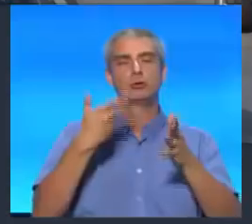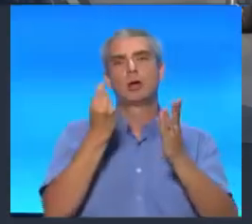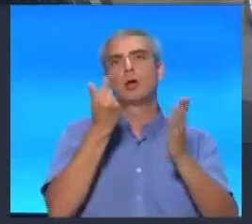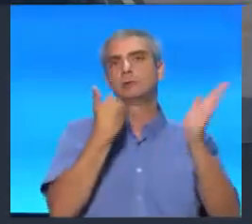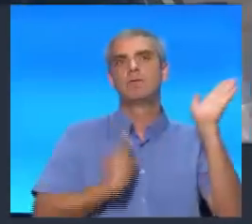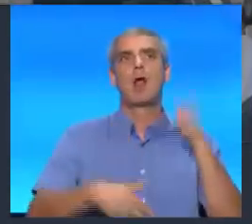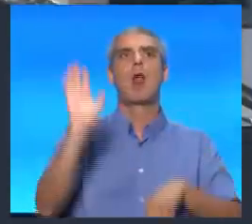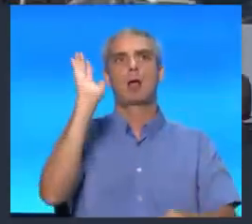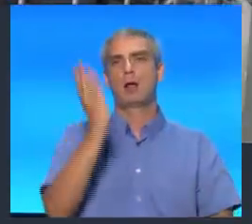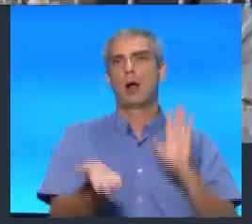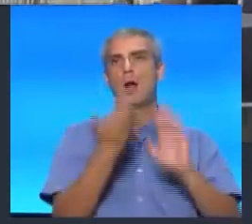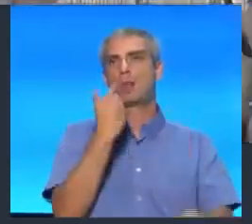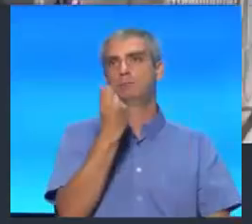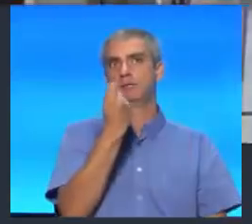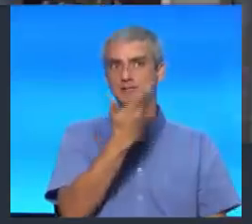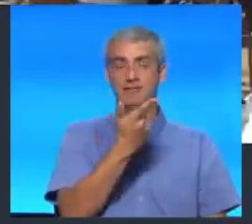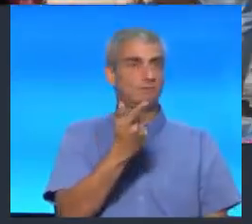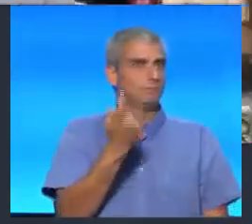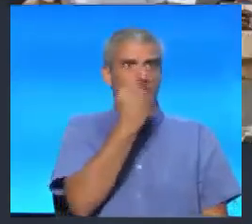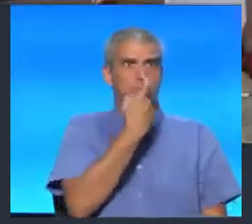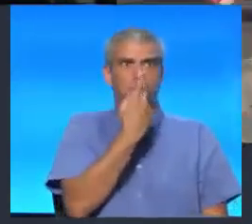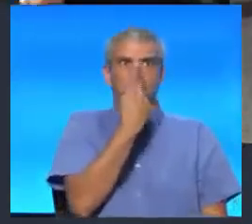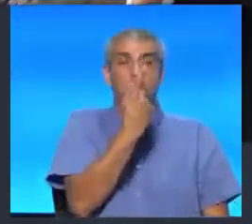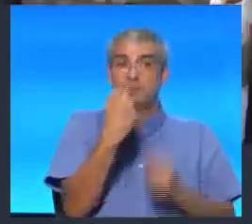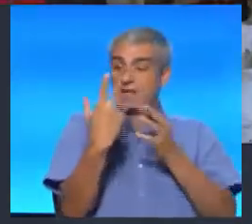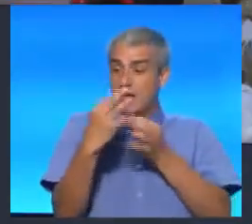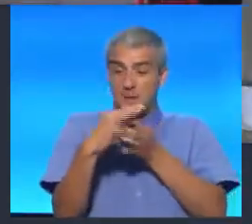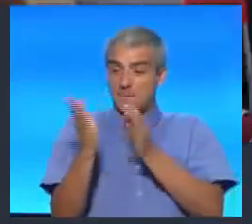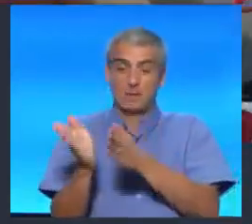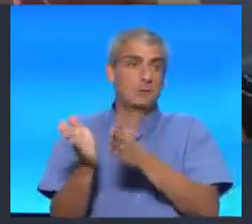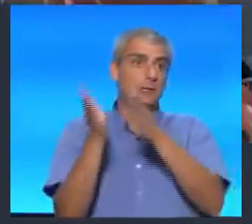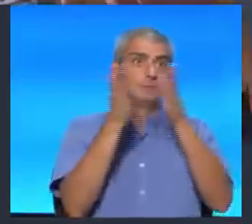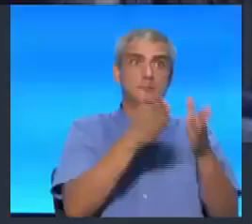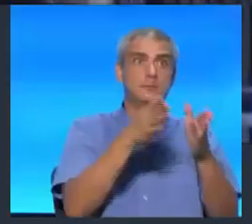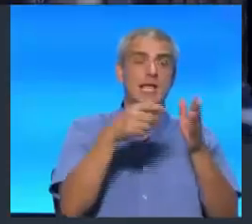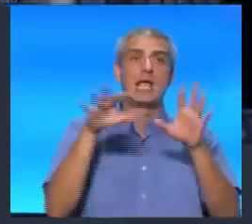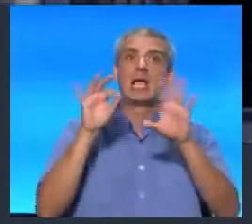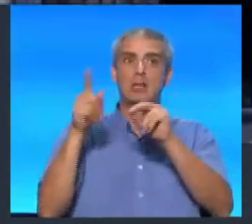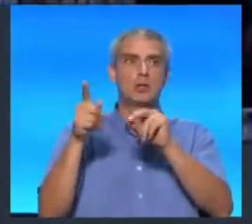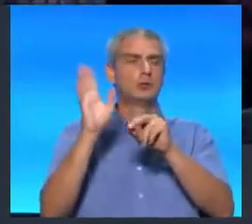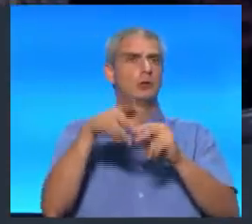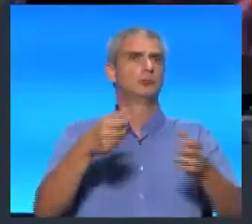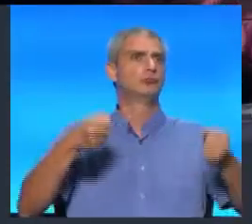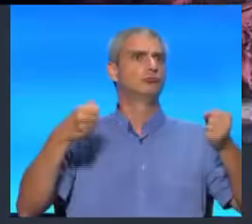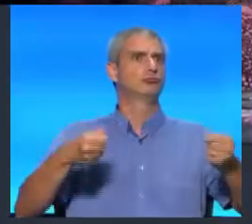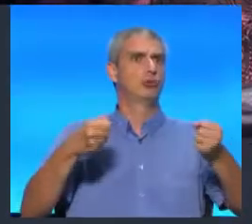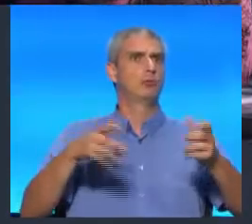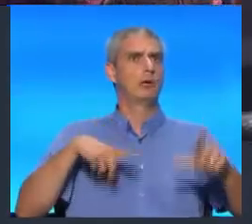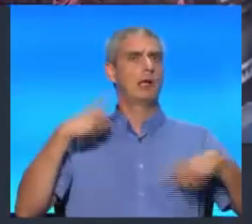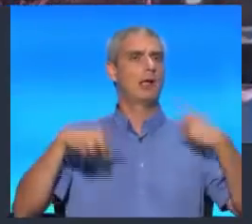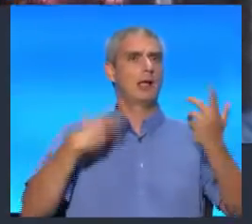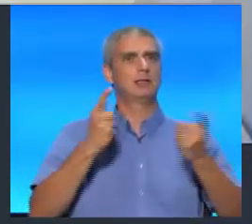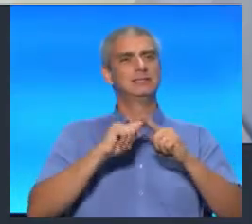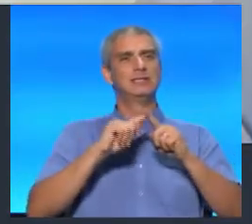לטמיון. קשה שלא לתמוע כשרואים שמטרים ספורים ליד קניון השוק הנטוש פורח שוק מלא חיים בסגנון